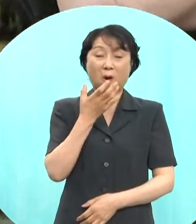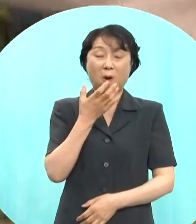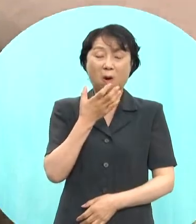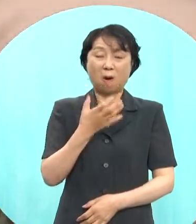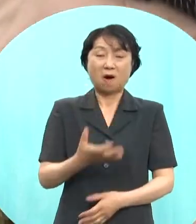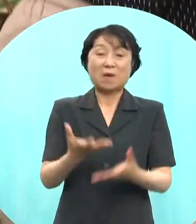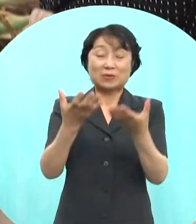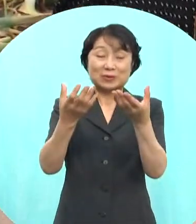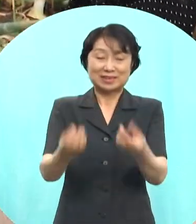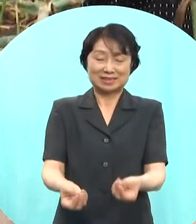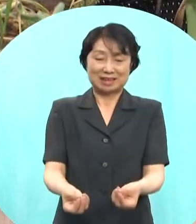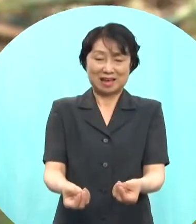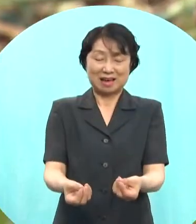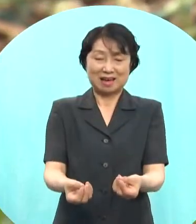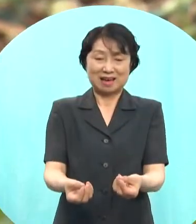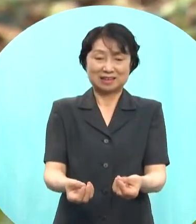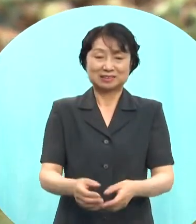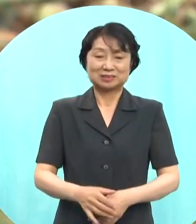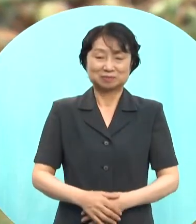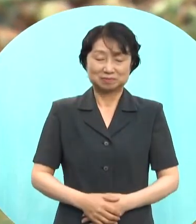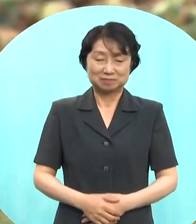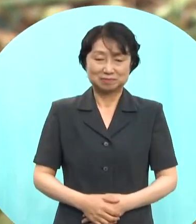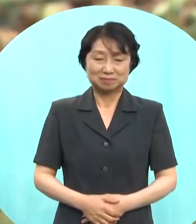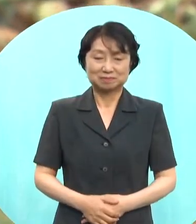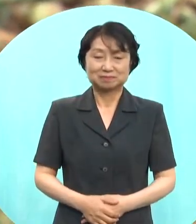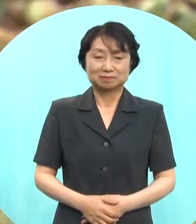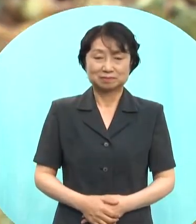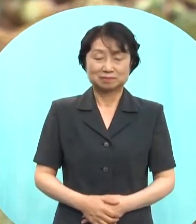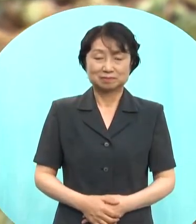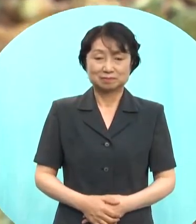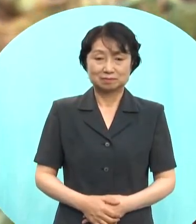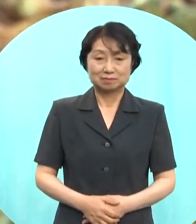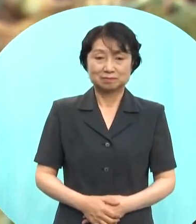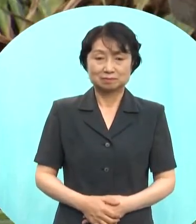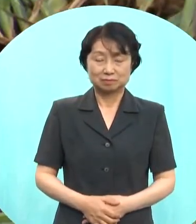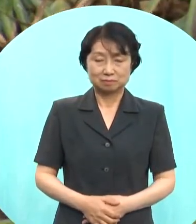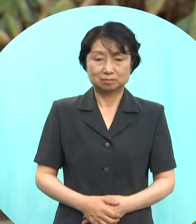っ。おほほほほ。抜けた。